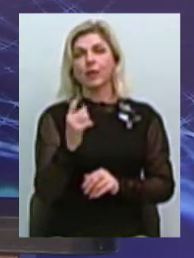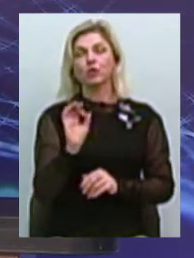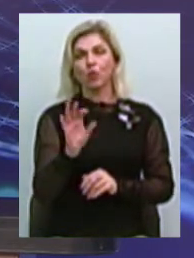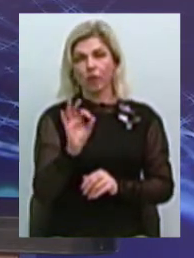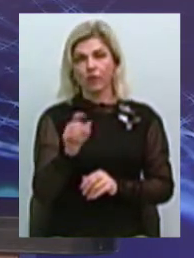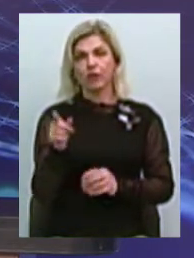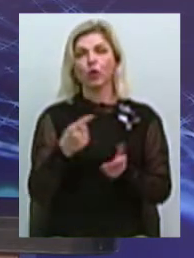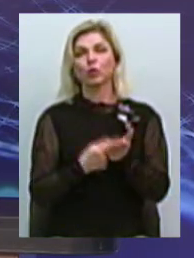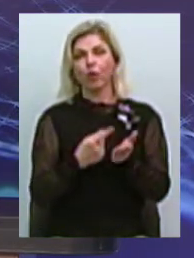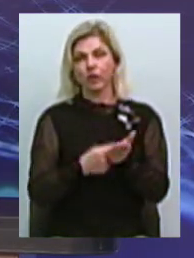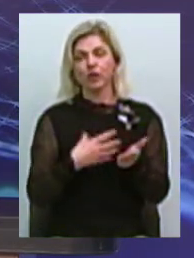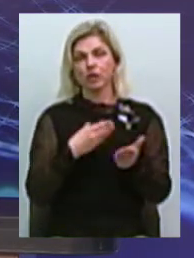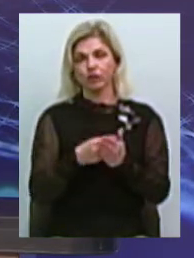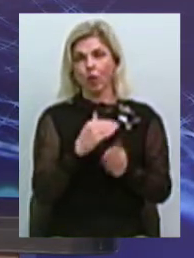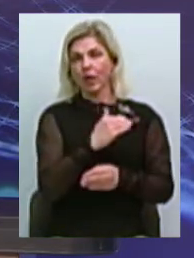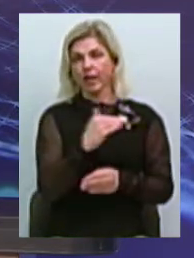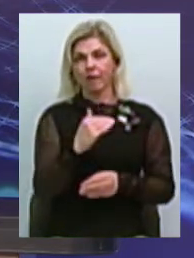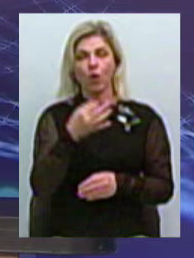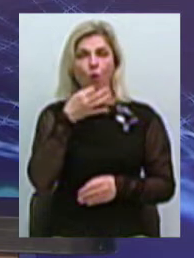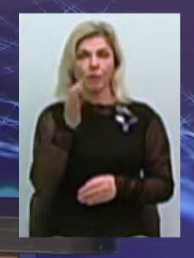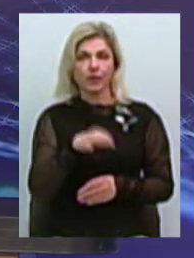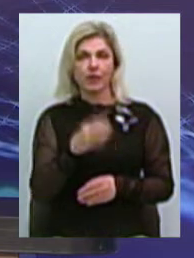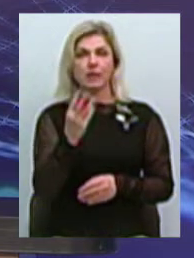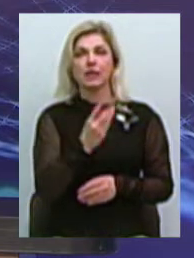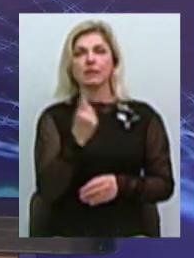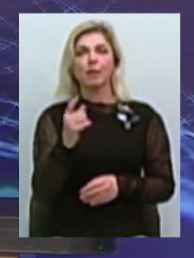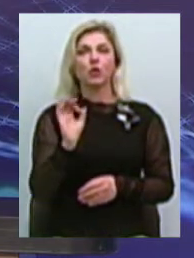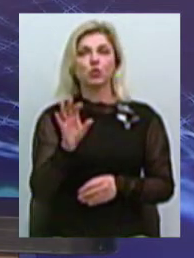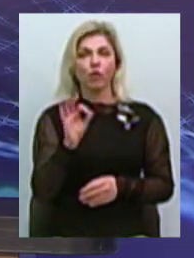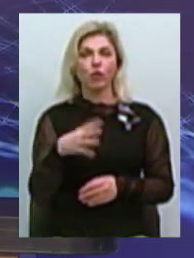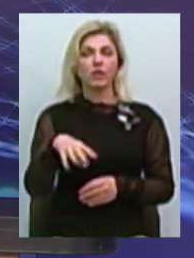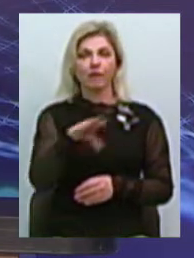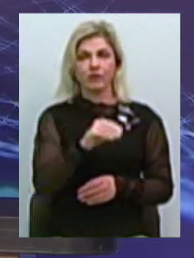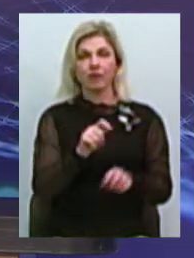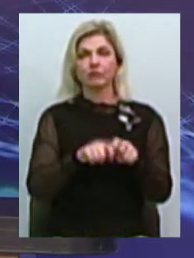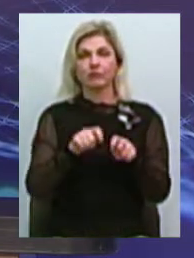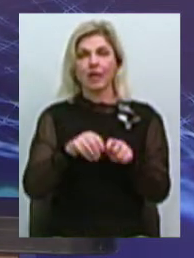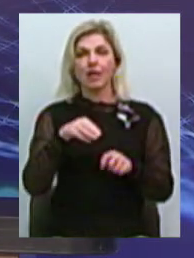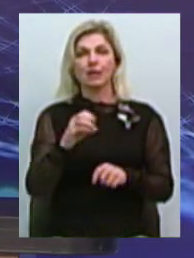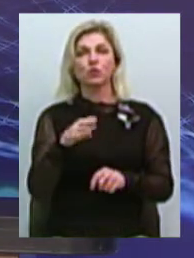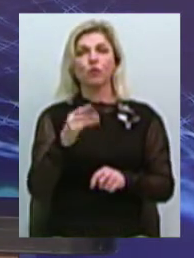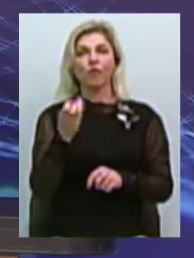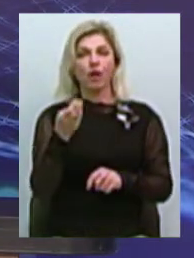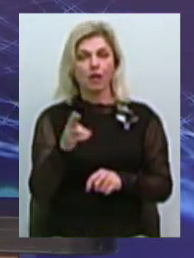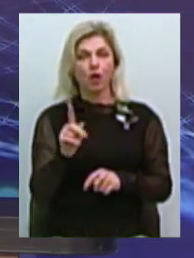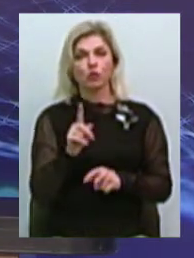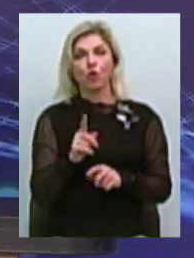таки доведуть свій рівень компетентності. 31 жовтня вони будуть проходити тестування, яке якраз